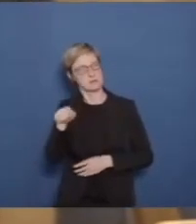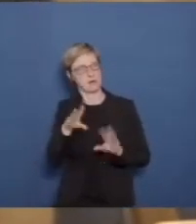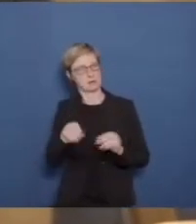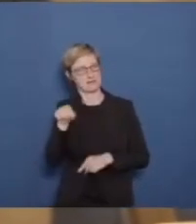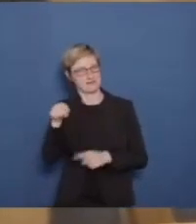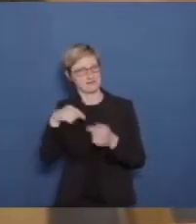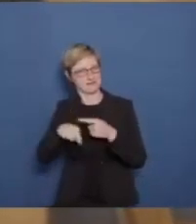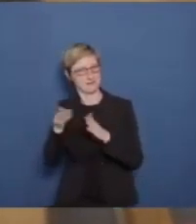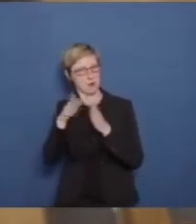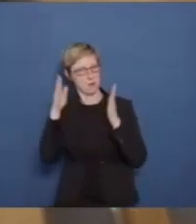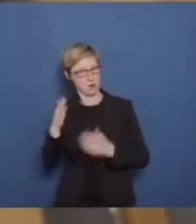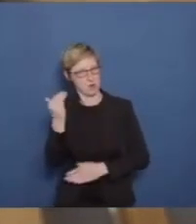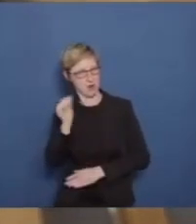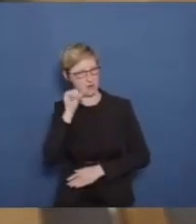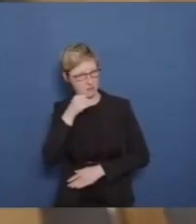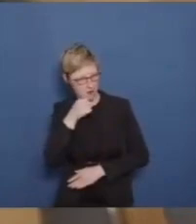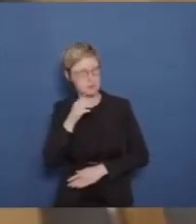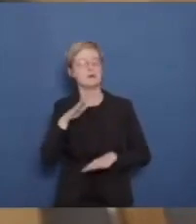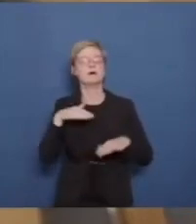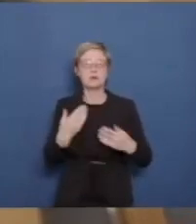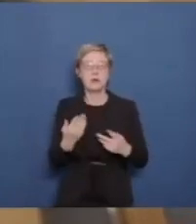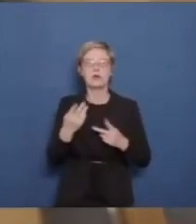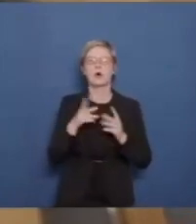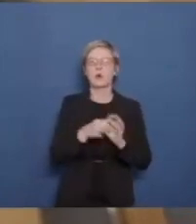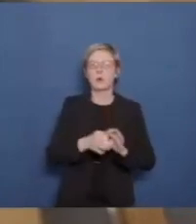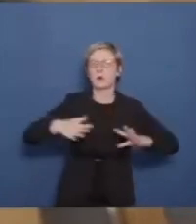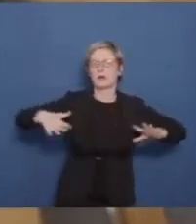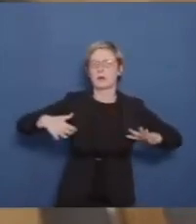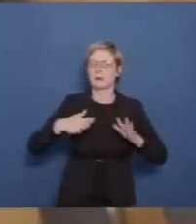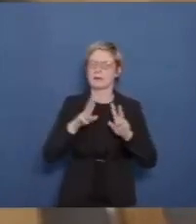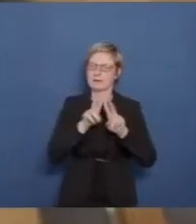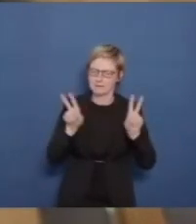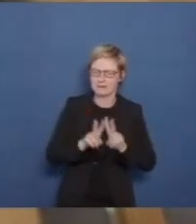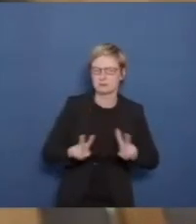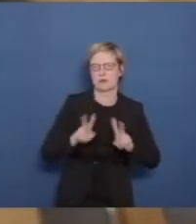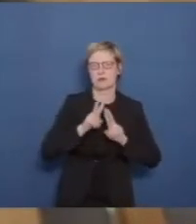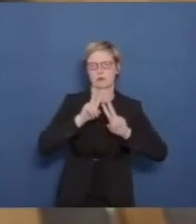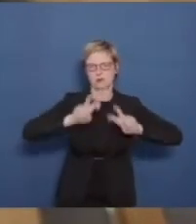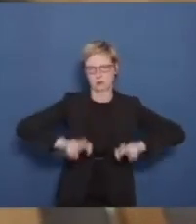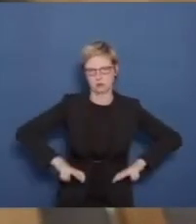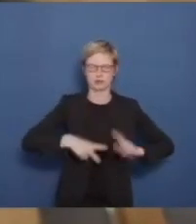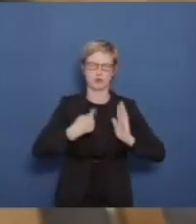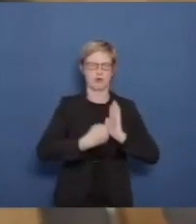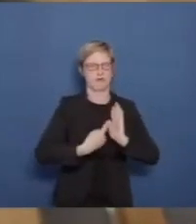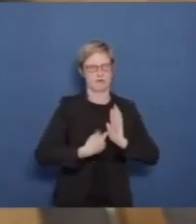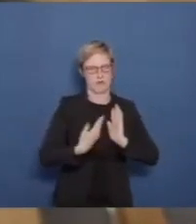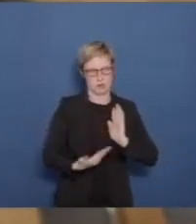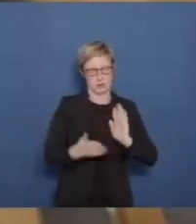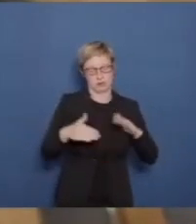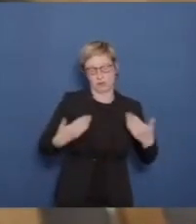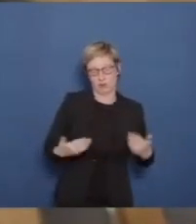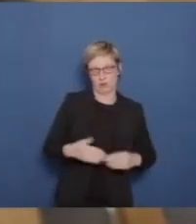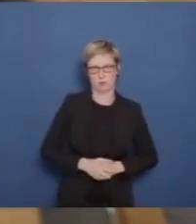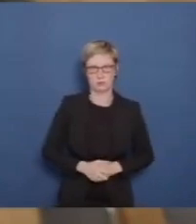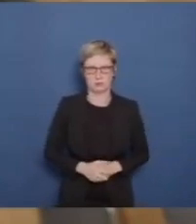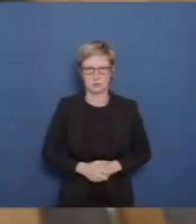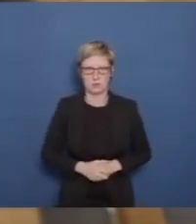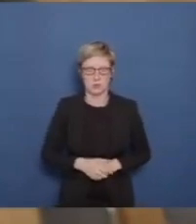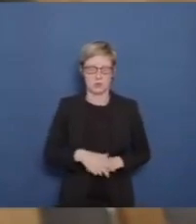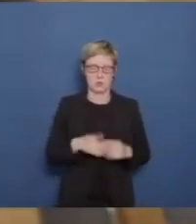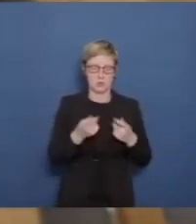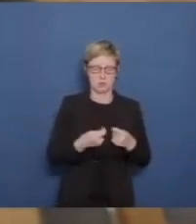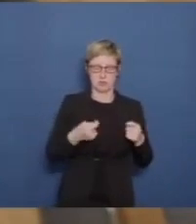zudem eine internationale unabhängige Untersuchung der Vorfälle eingefordert. Da würde mich interessieren, unterstützt denn